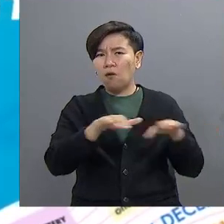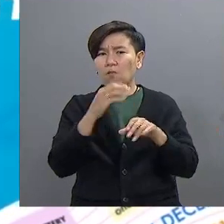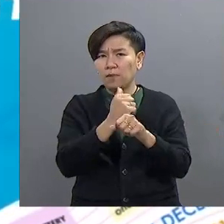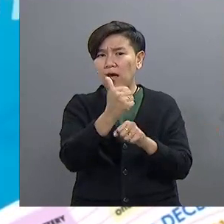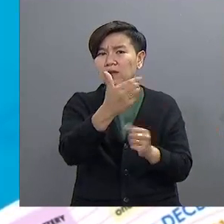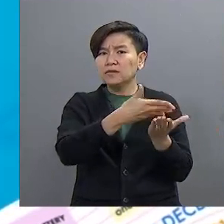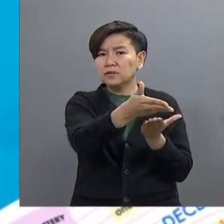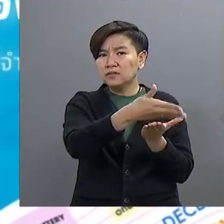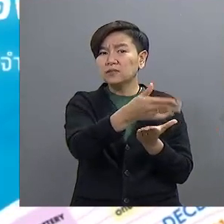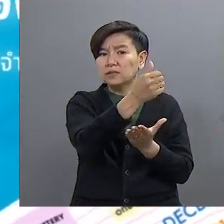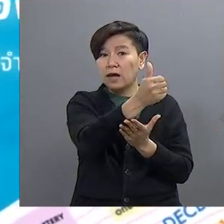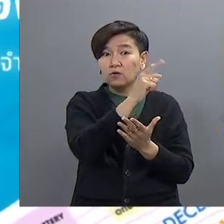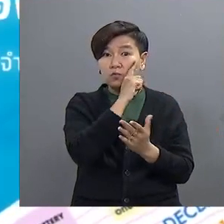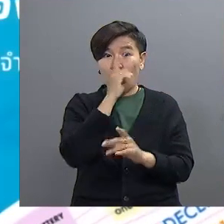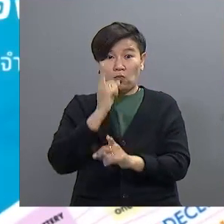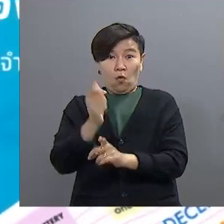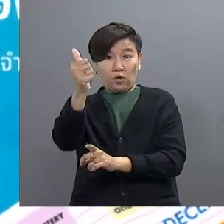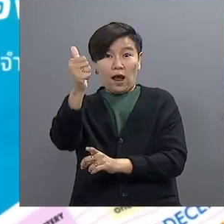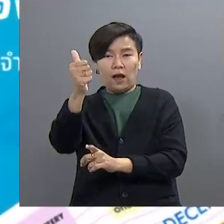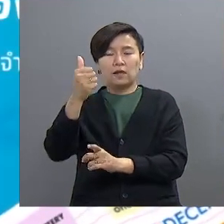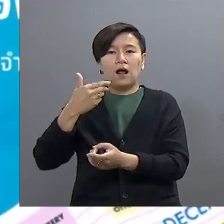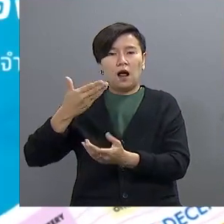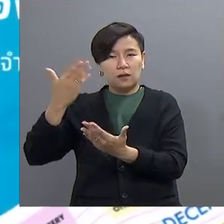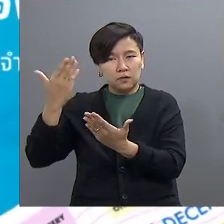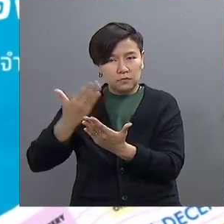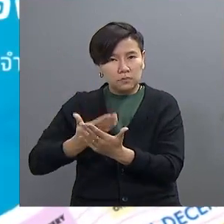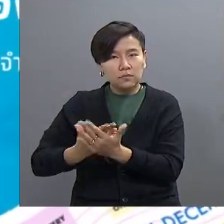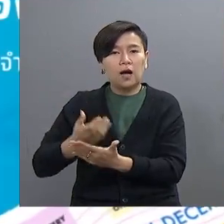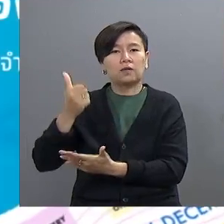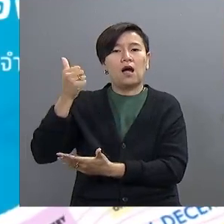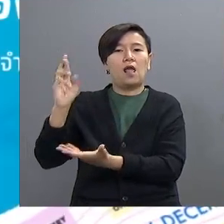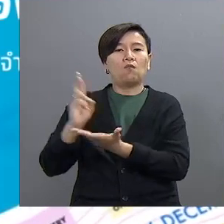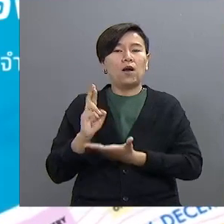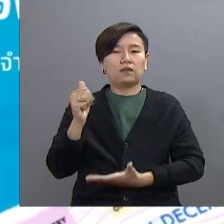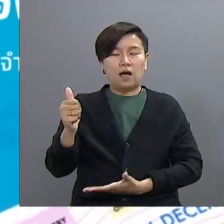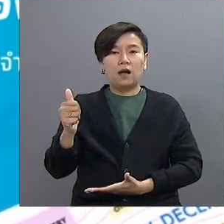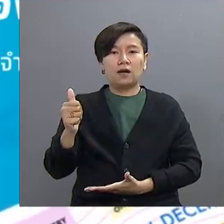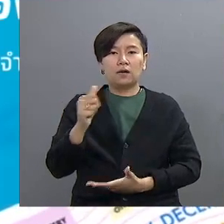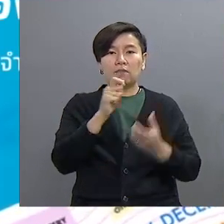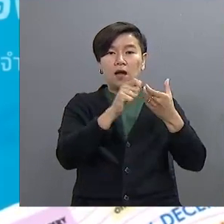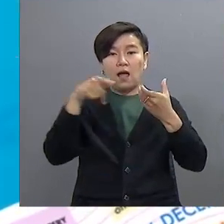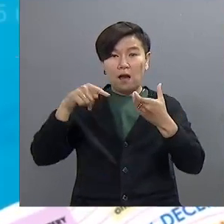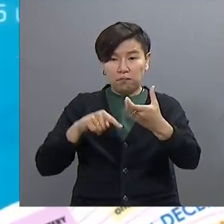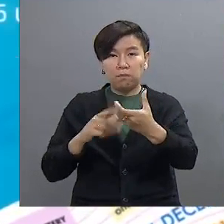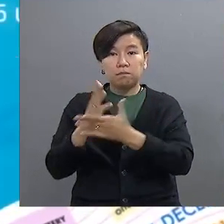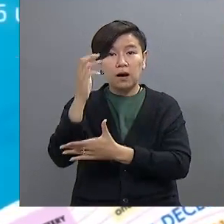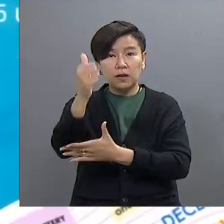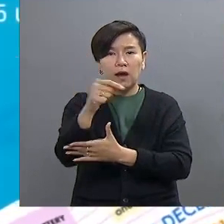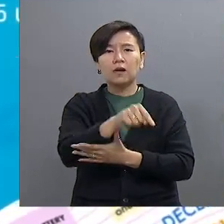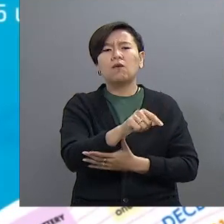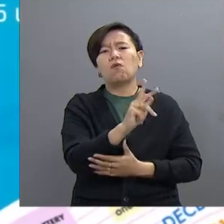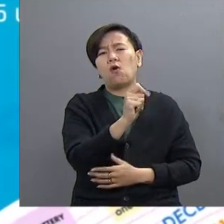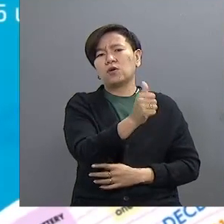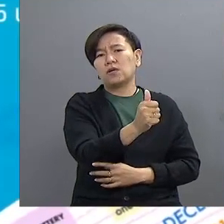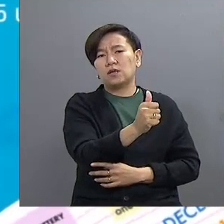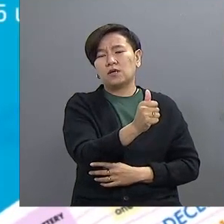ณีถูกรางวัลเนี่ยผ่านแอปพลิเคชันเอาไปขึ้นรางวัลกันได้เลยอันเนี้ยนะคะอันนี้ก็ถือว่าเป็นข้อดีของสลากดิจิตอล